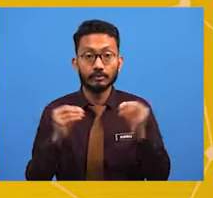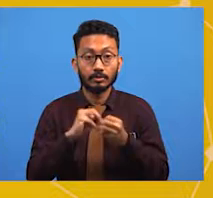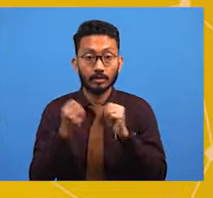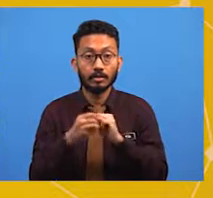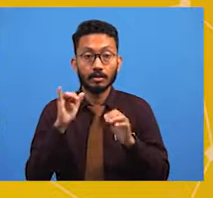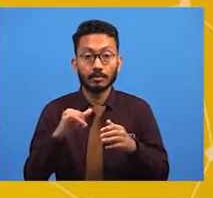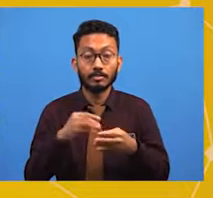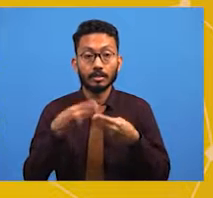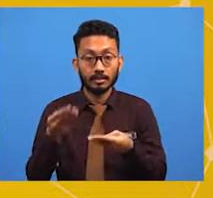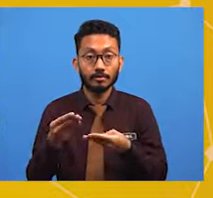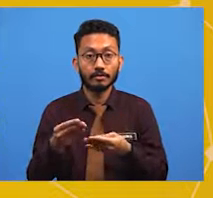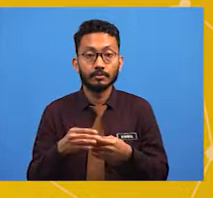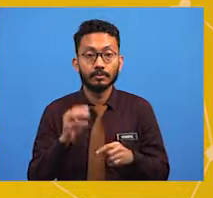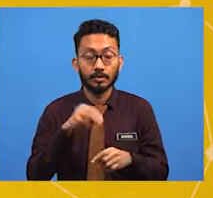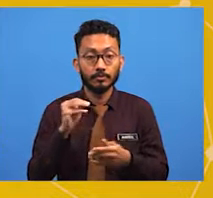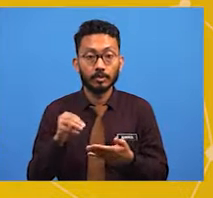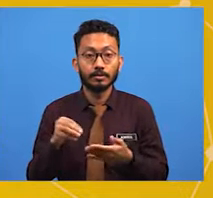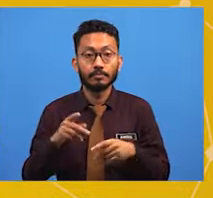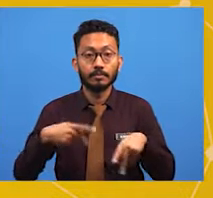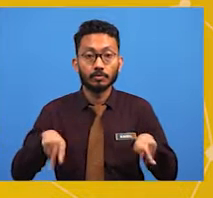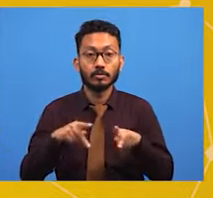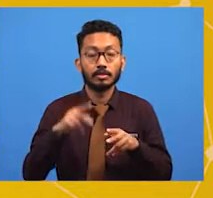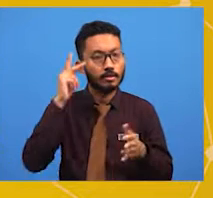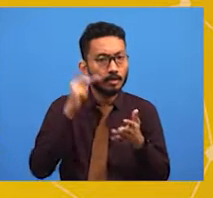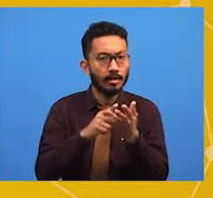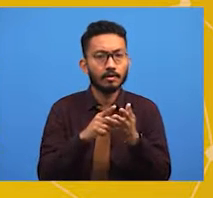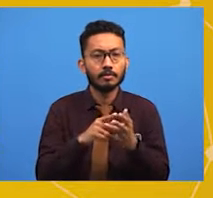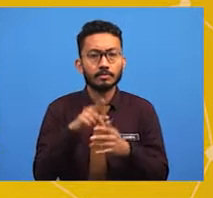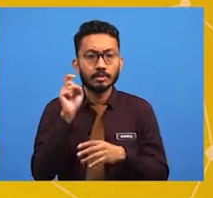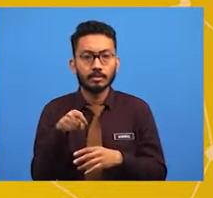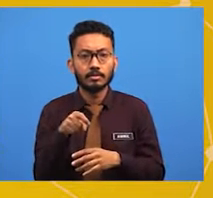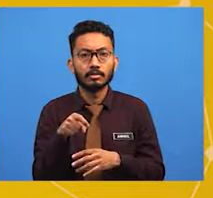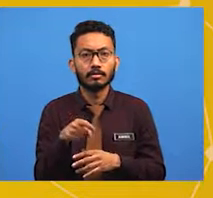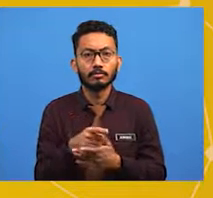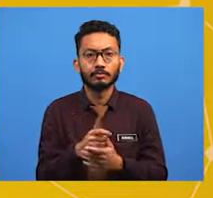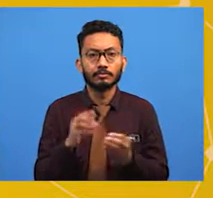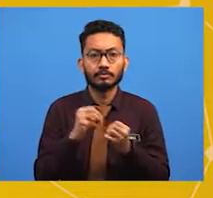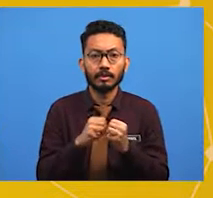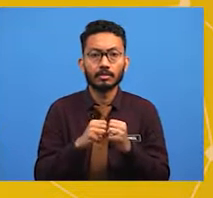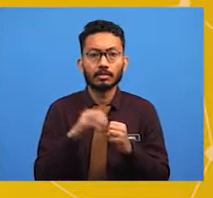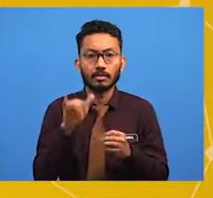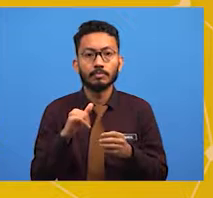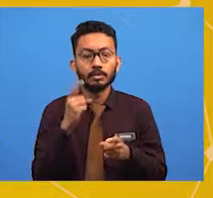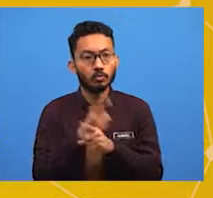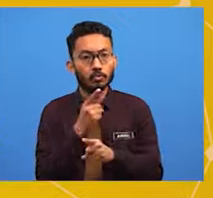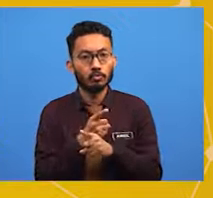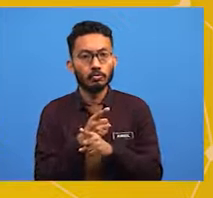sini, murid-murid perlu mengenal pasti masalah sebenar kepada situasi ini.